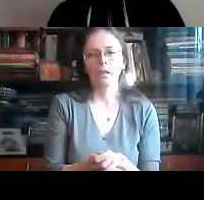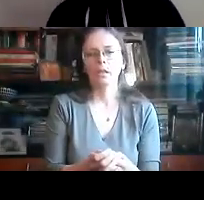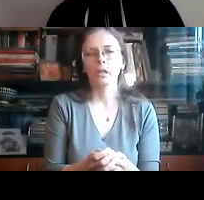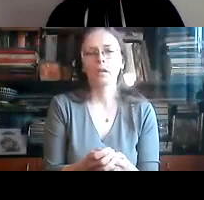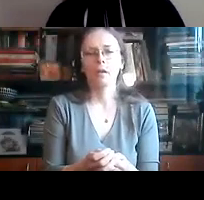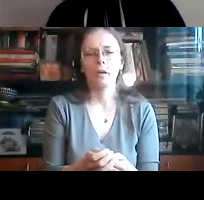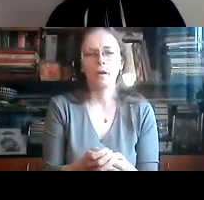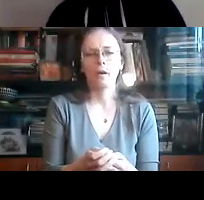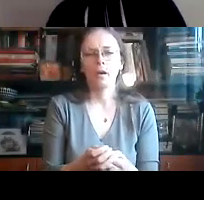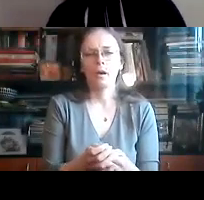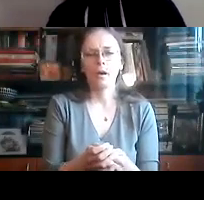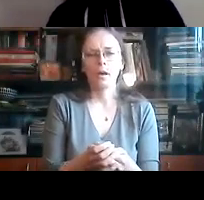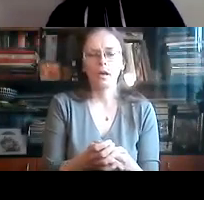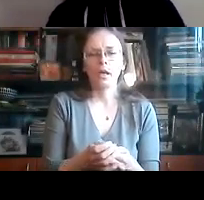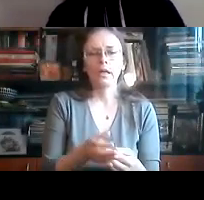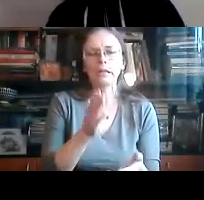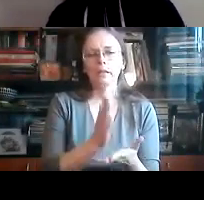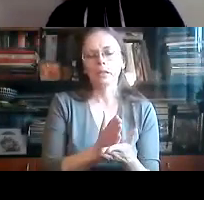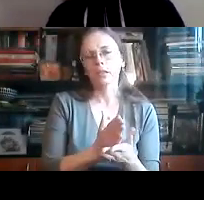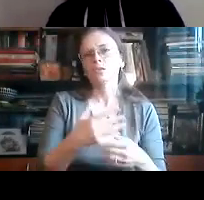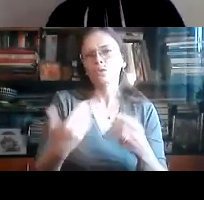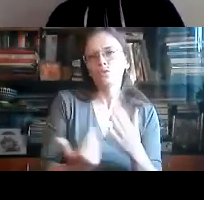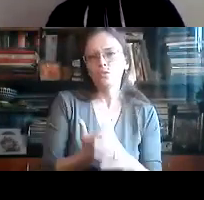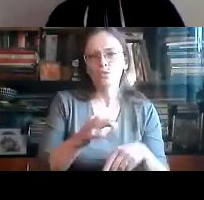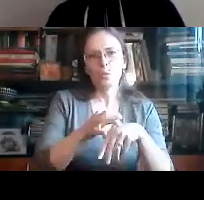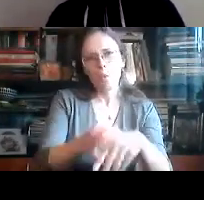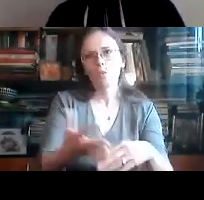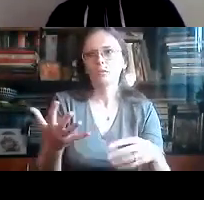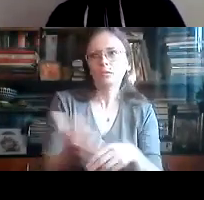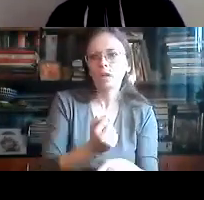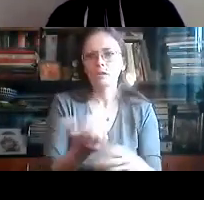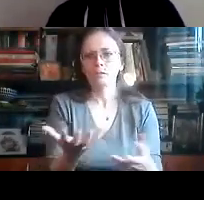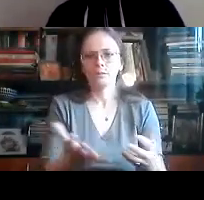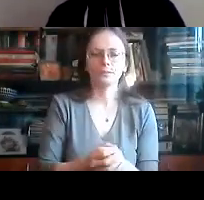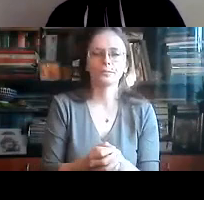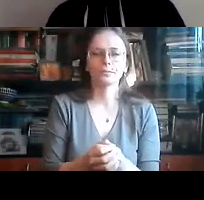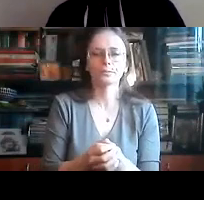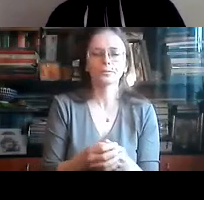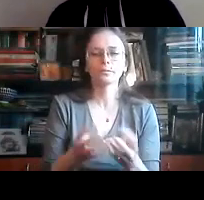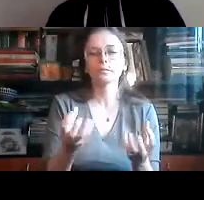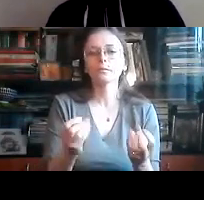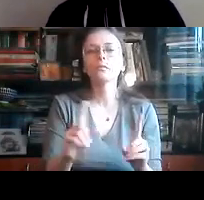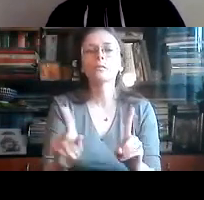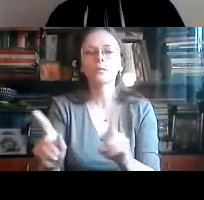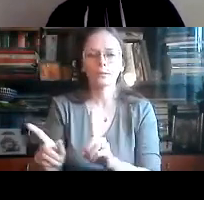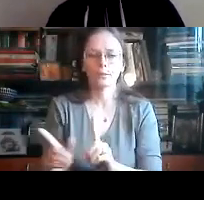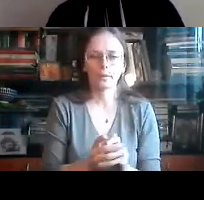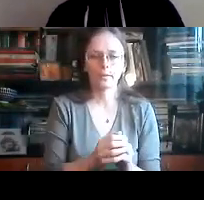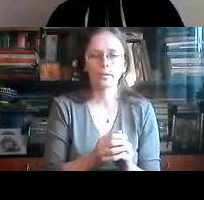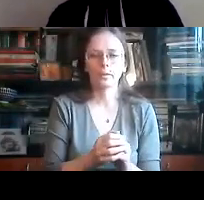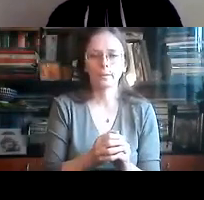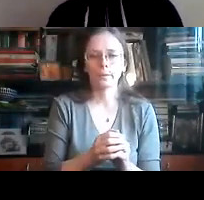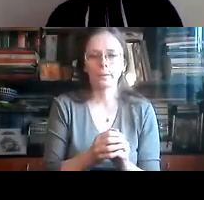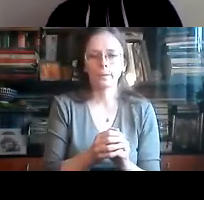этому поводу найдется. Ну и еще одно, что еще? Да, я уже сказала, что